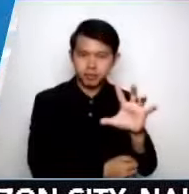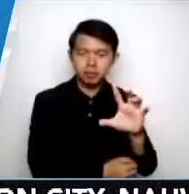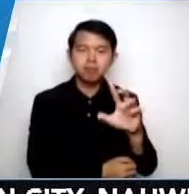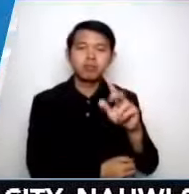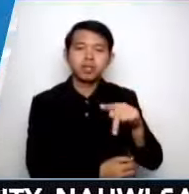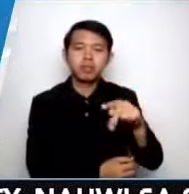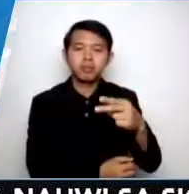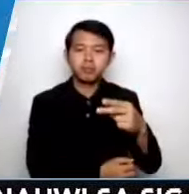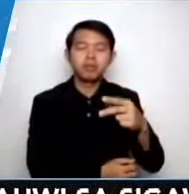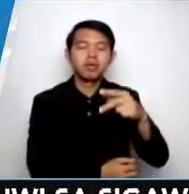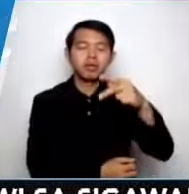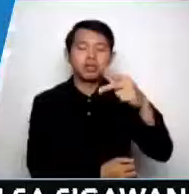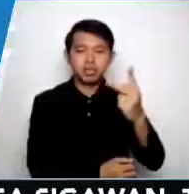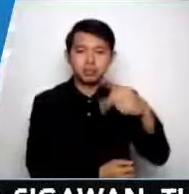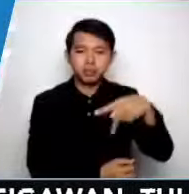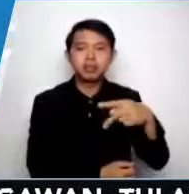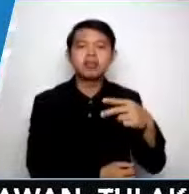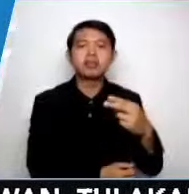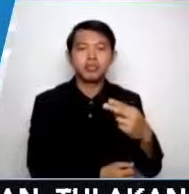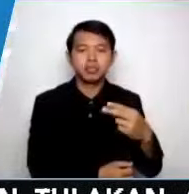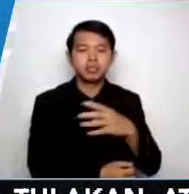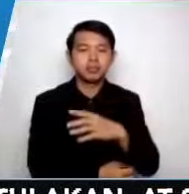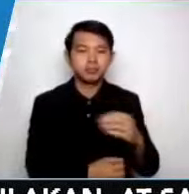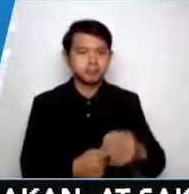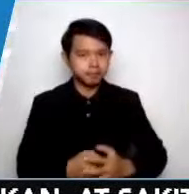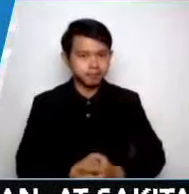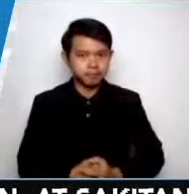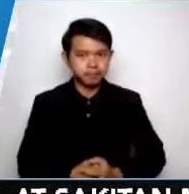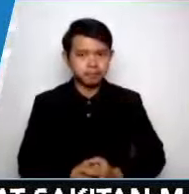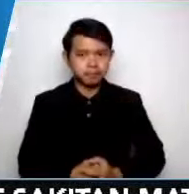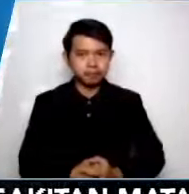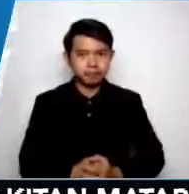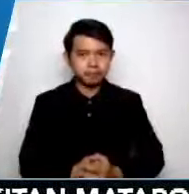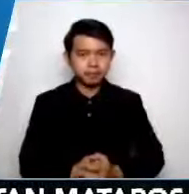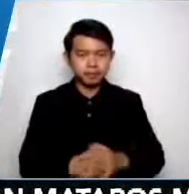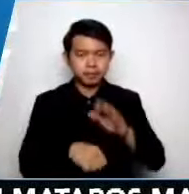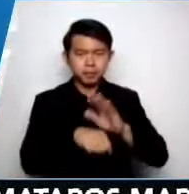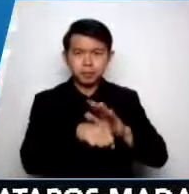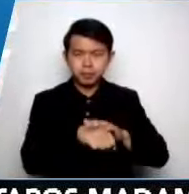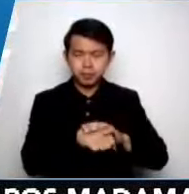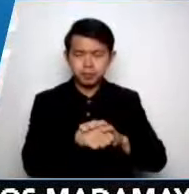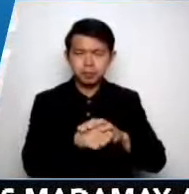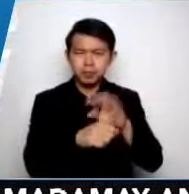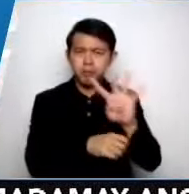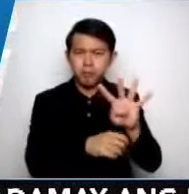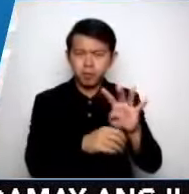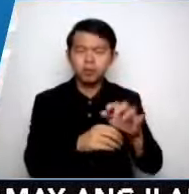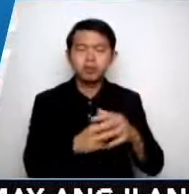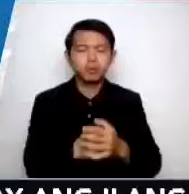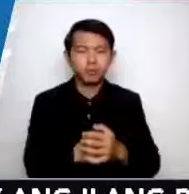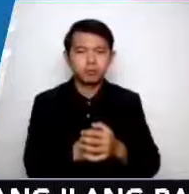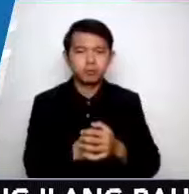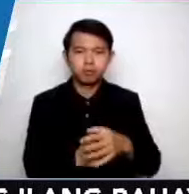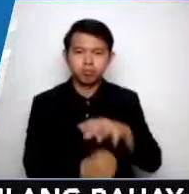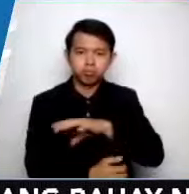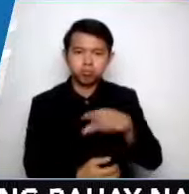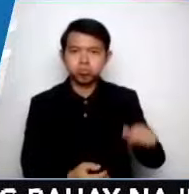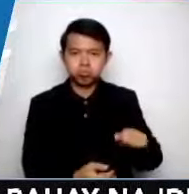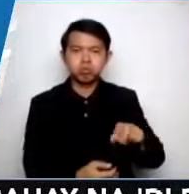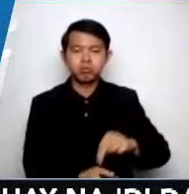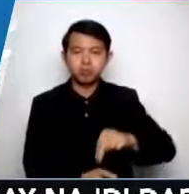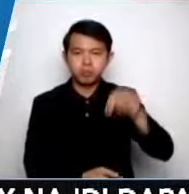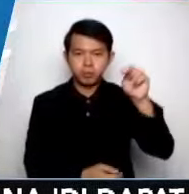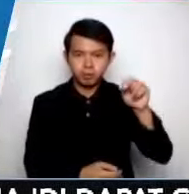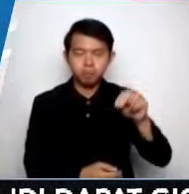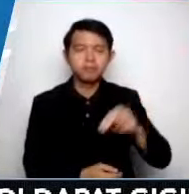kilometers per hour. Nakataas pa rin ang signal number 4 sa northern portion ng Cagayan, kabilang ang Babuyan Islands, northern